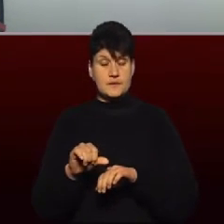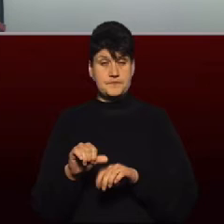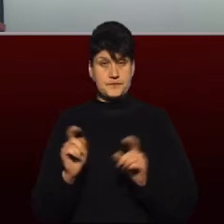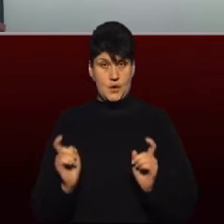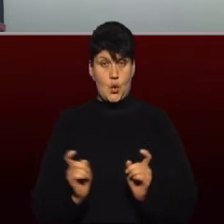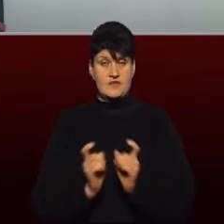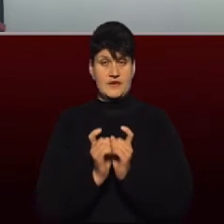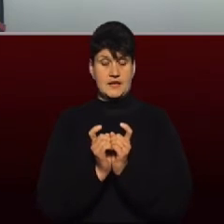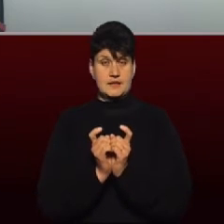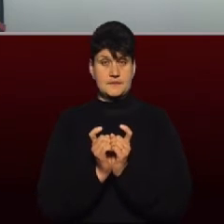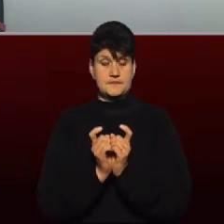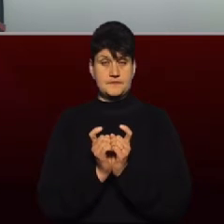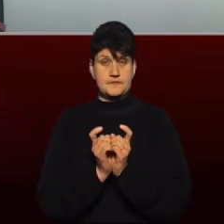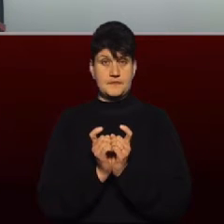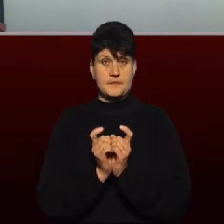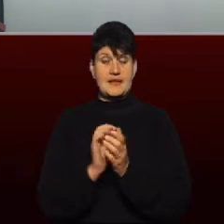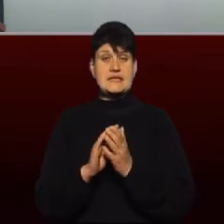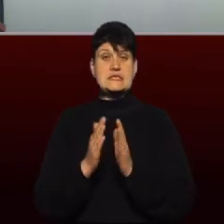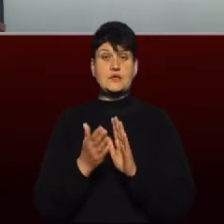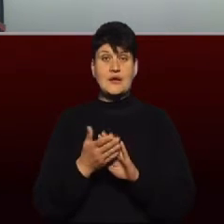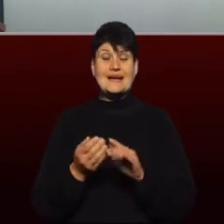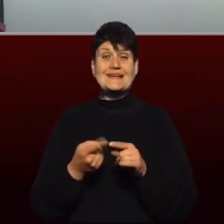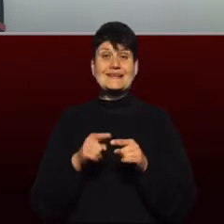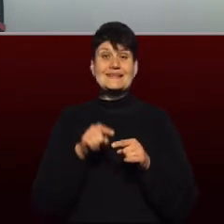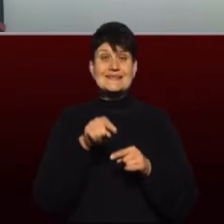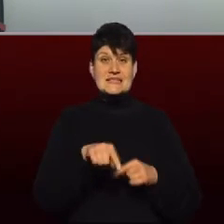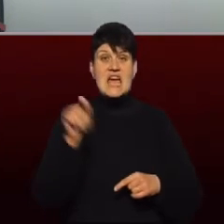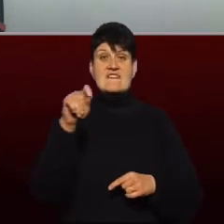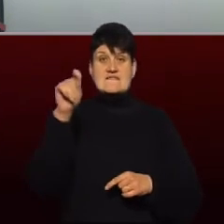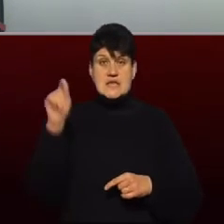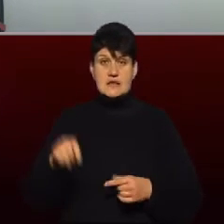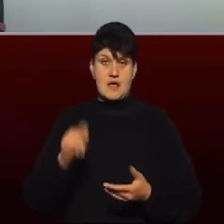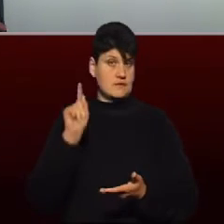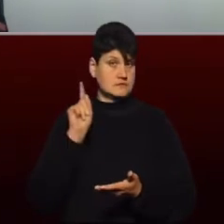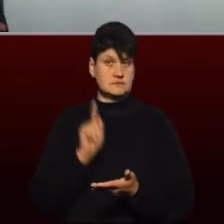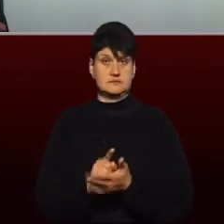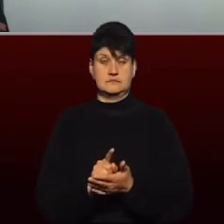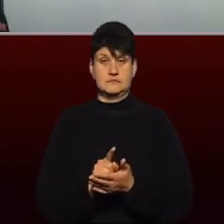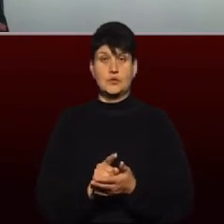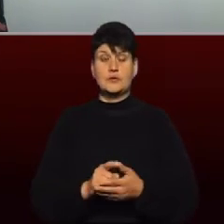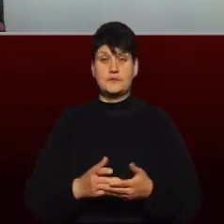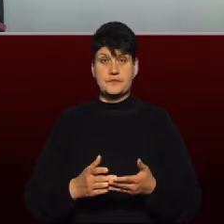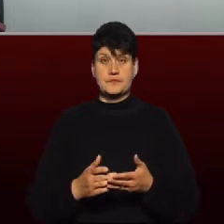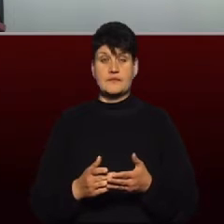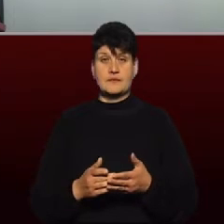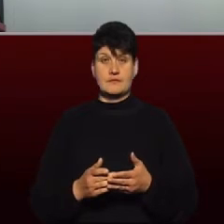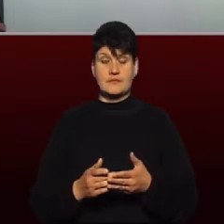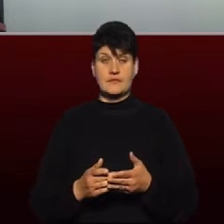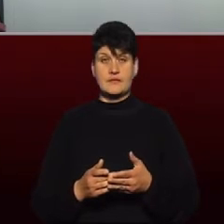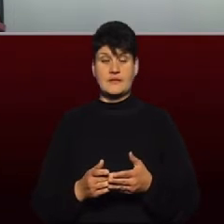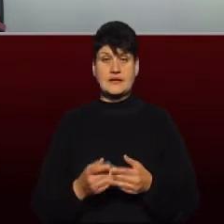такі ситуації – це війна. Неминуче, розумієте? Тобто, якщо крайній ми одержали вияв, нові